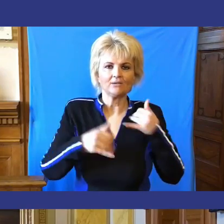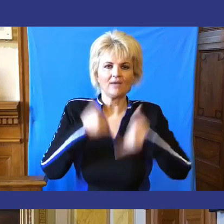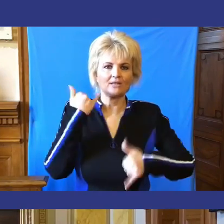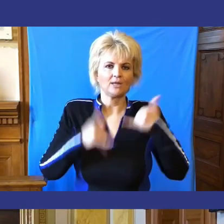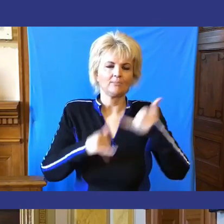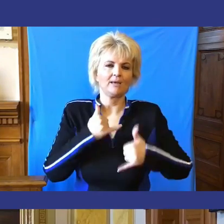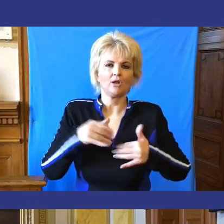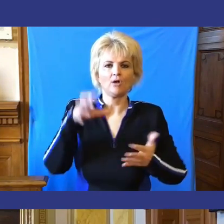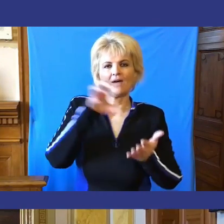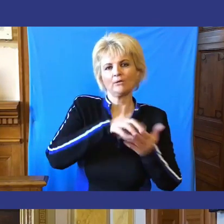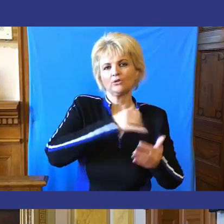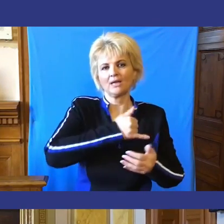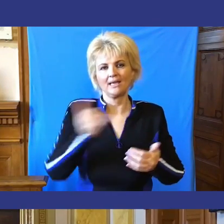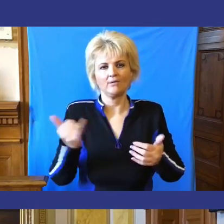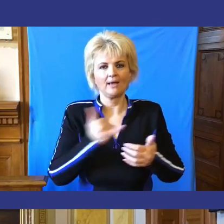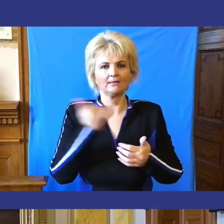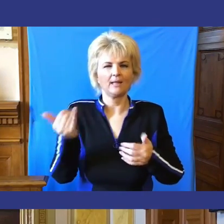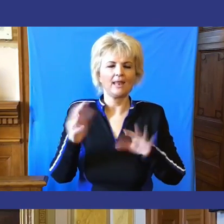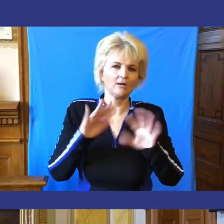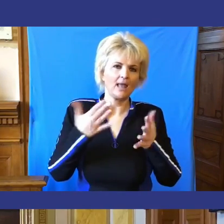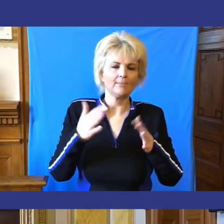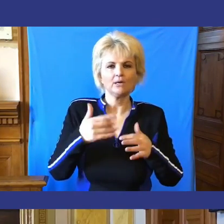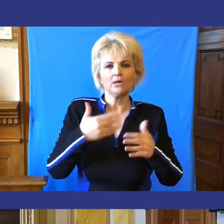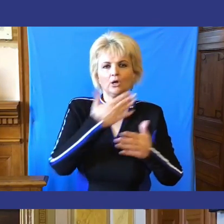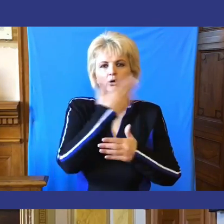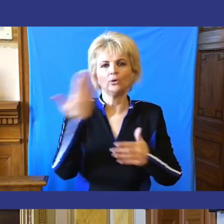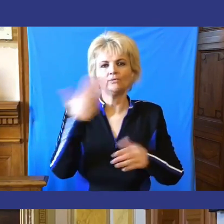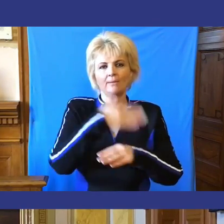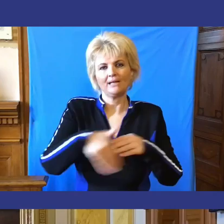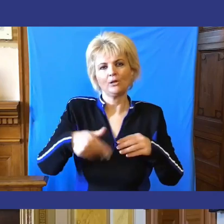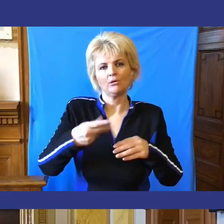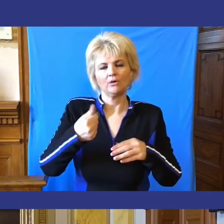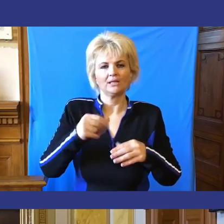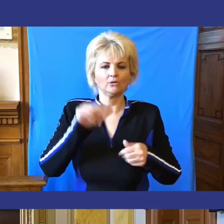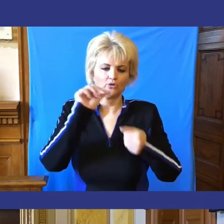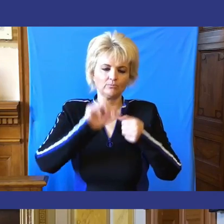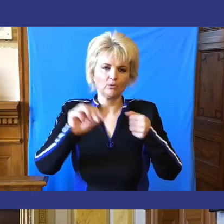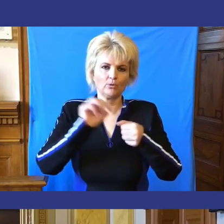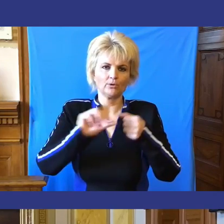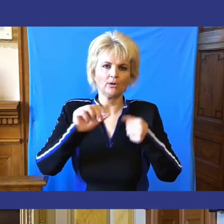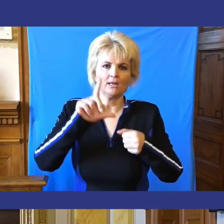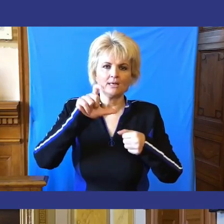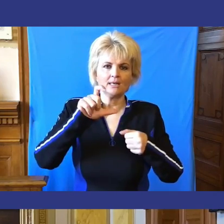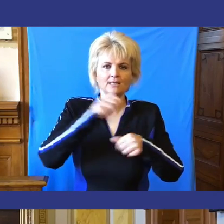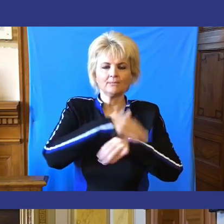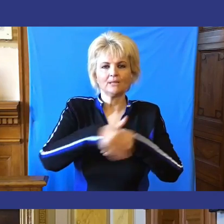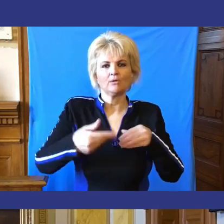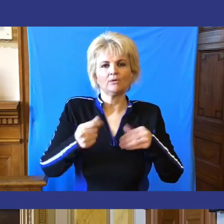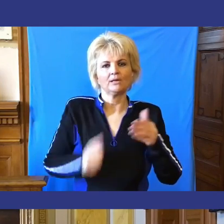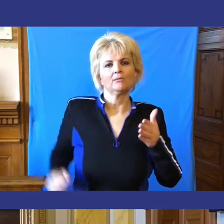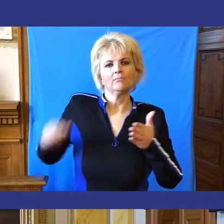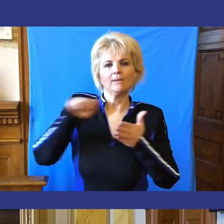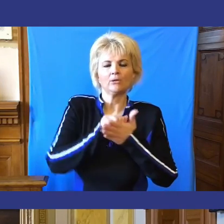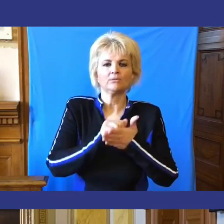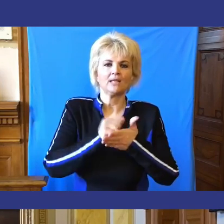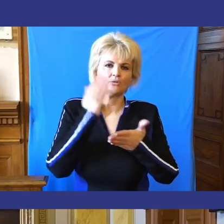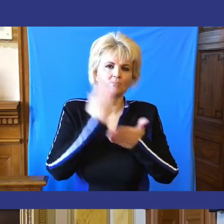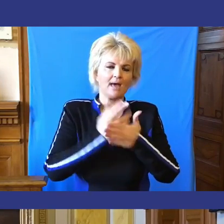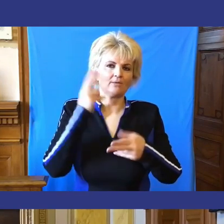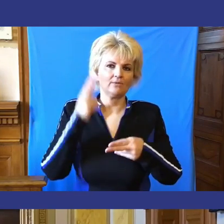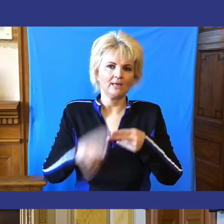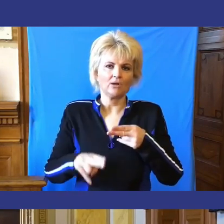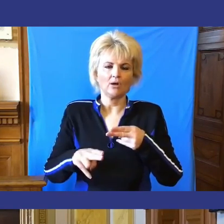városnak évente legalább 50 millió forintot spórolva, 200 millió forintnyi beruházást már végrehajtva a